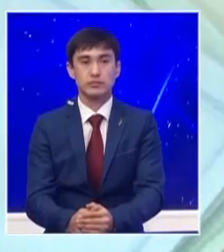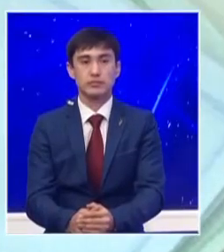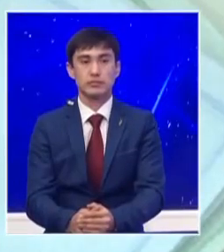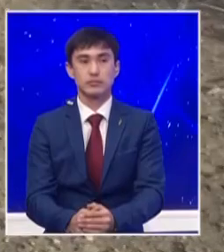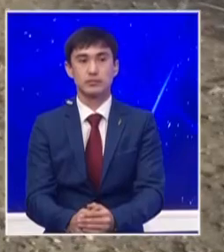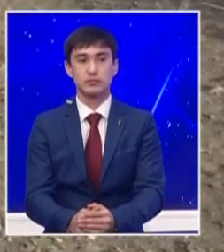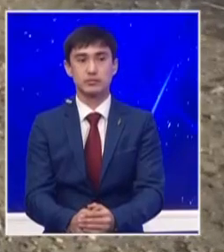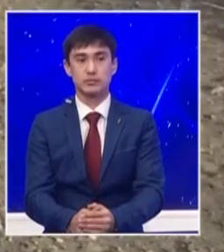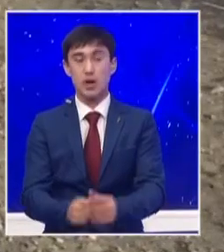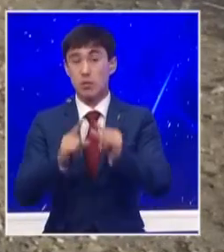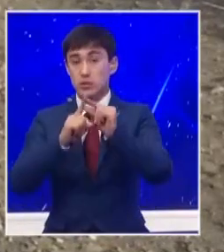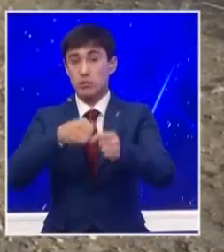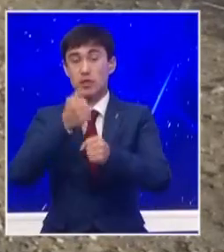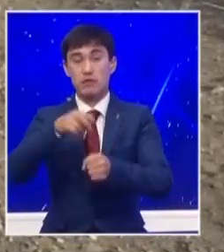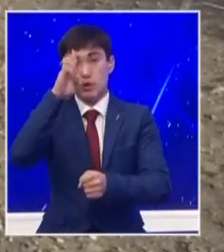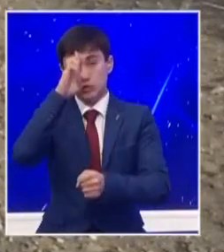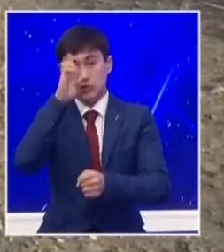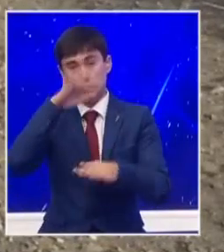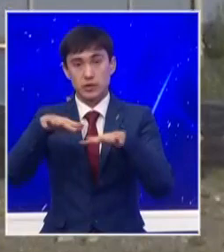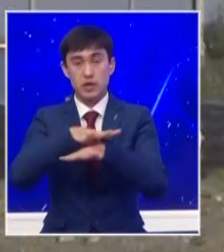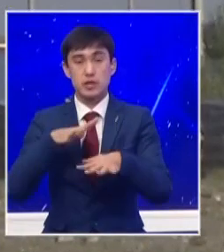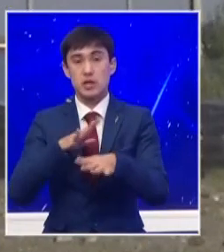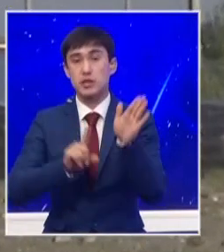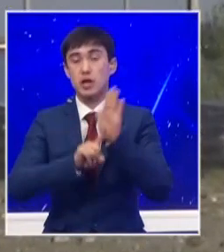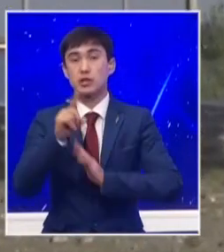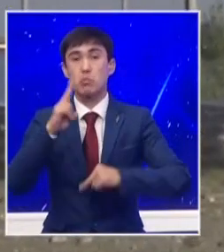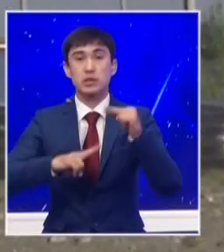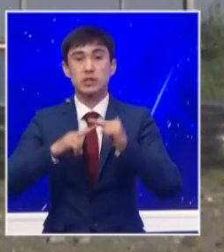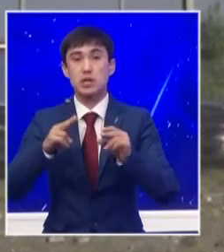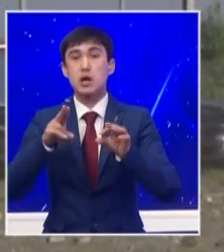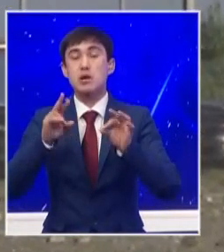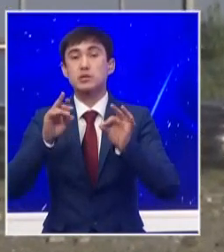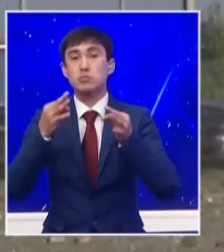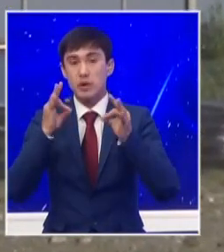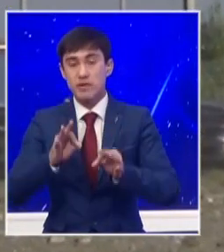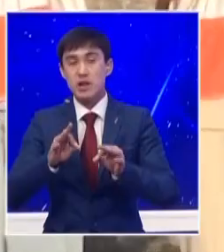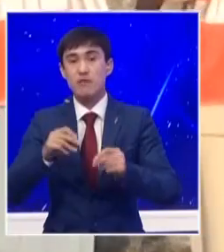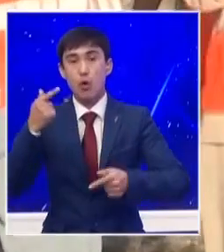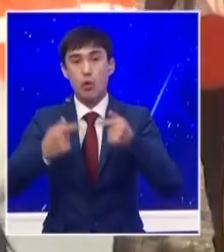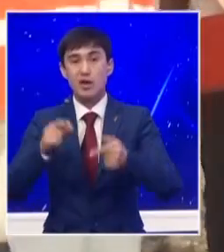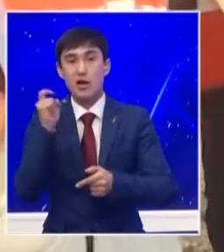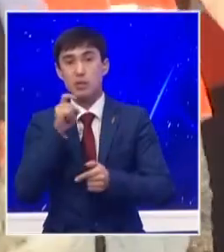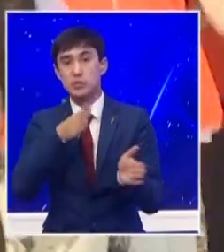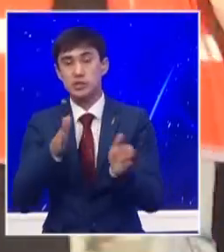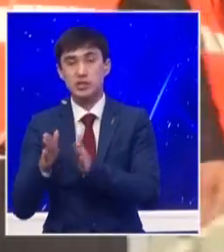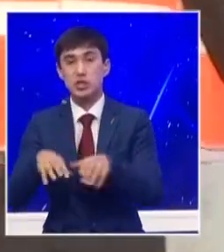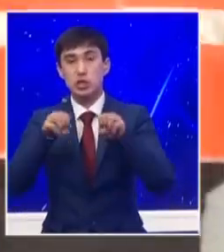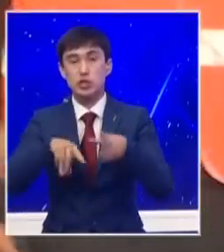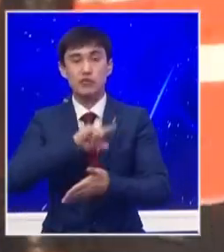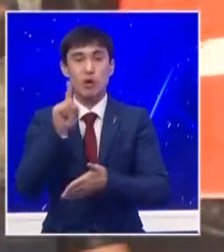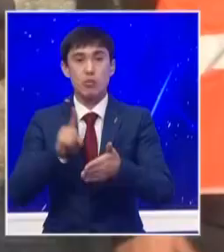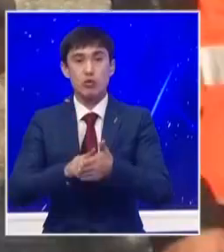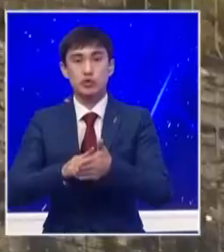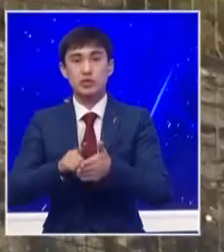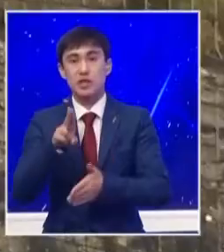Хакимов по словам главы государства в стране уже приступили к построению справедливой и конкурентной экономической системы решаются вопросы